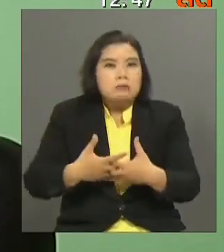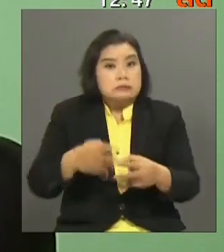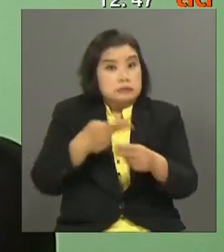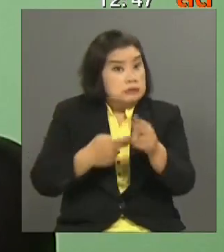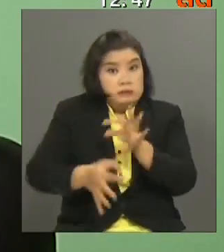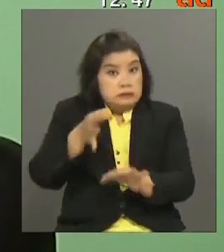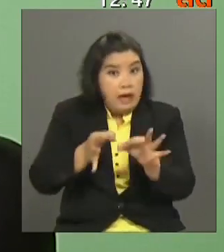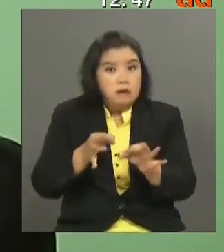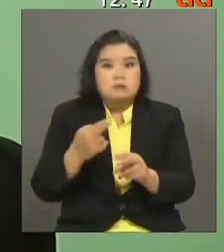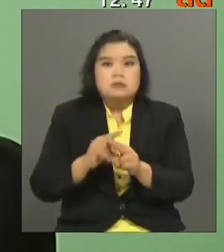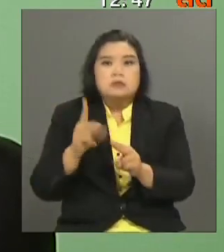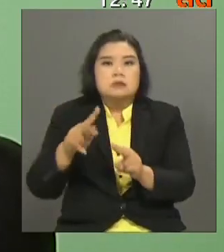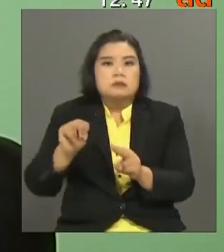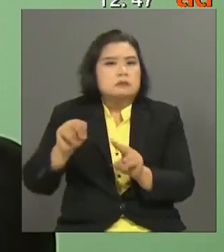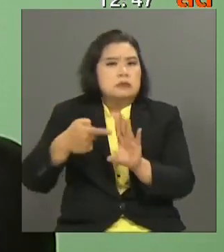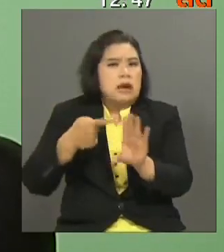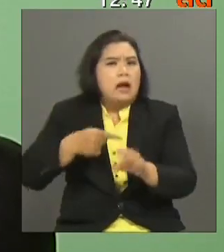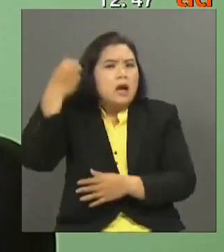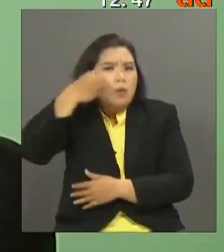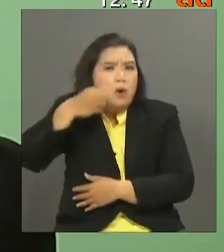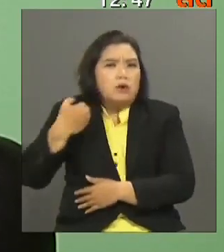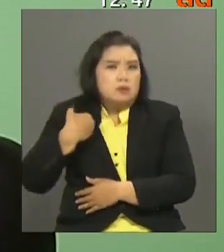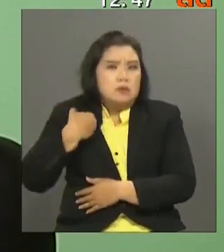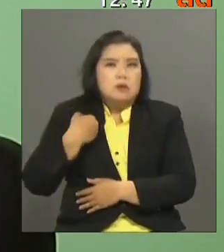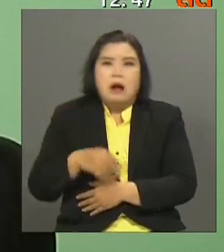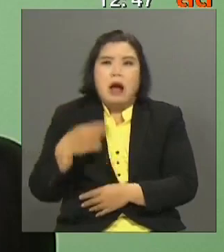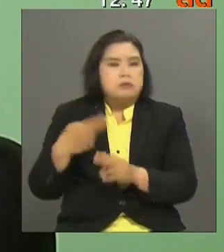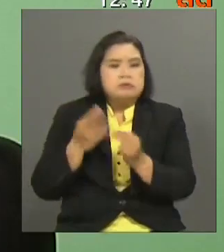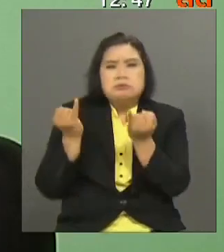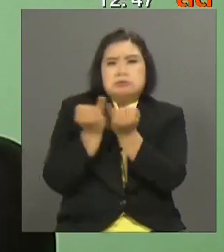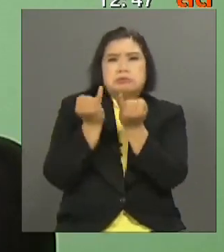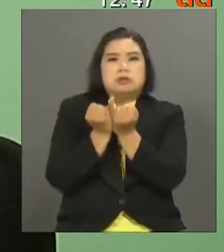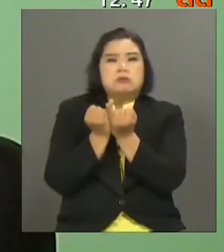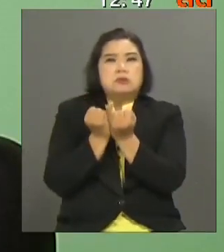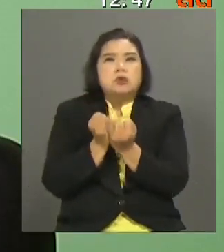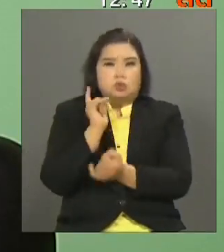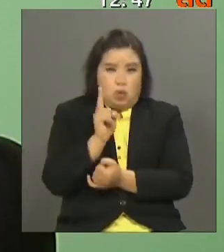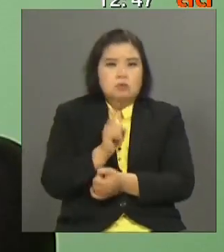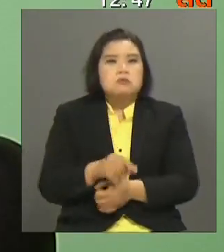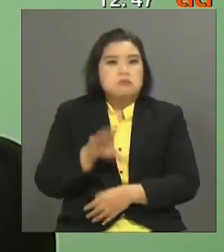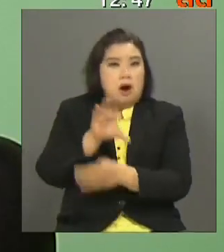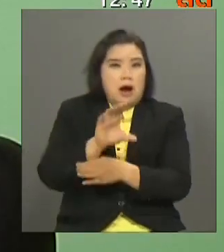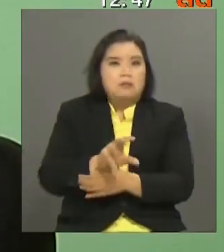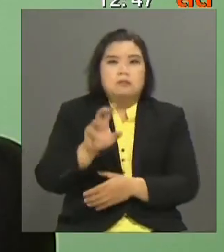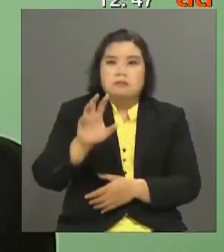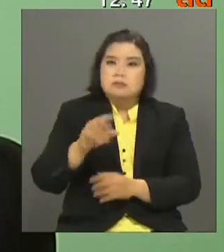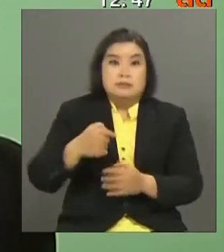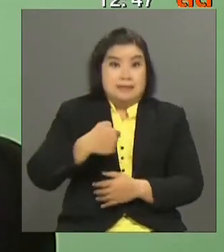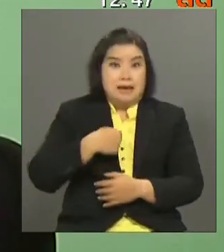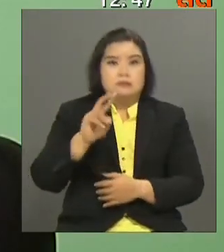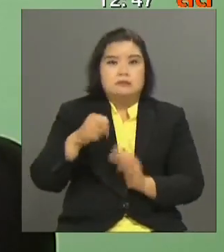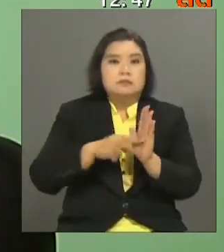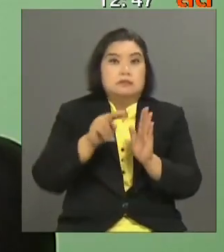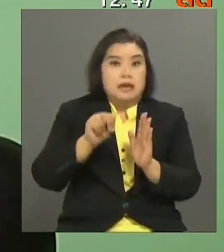ขึ้นกับสาวโรงงานทางสื่อต่างๆที่เขียนข่าวออกมาเนี่ยจะต้องใช้คำว่าตอนนี้ฉันทนากำลังเดือดร้อนต